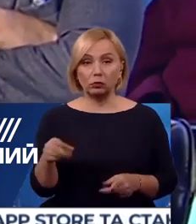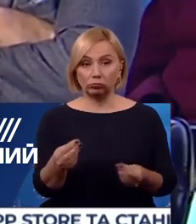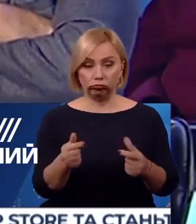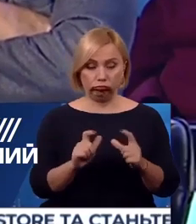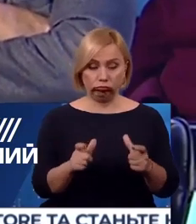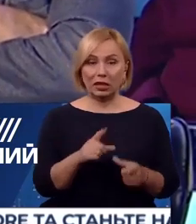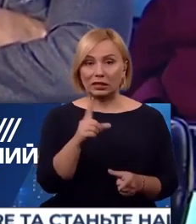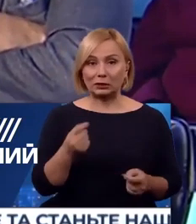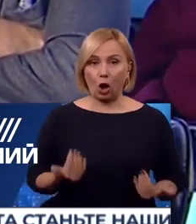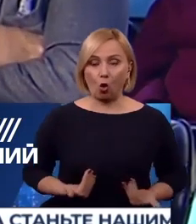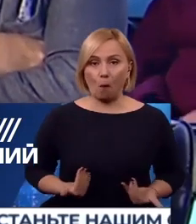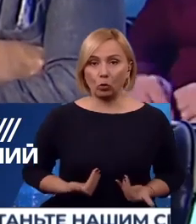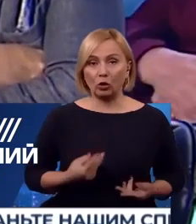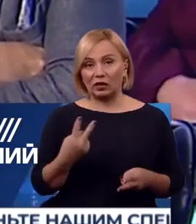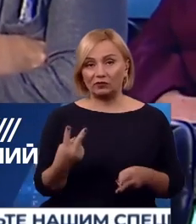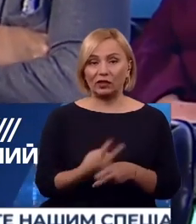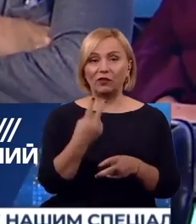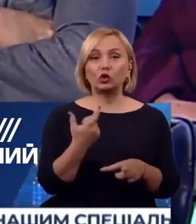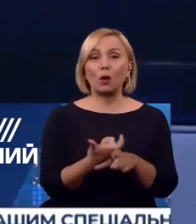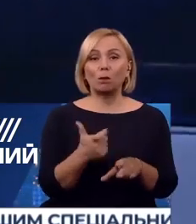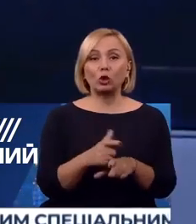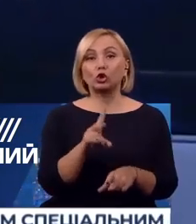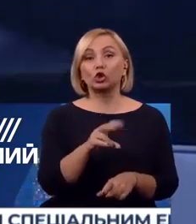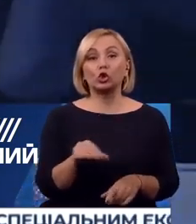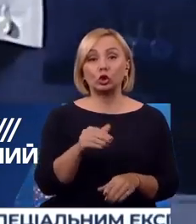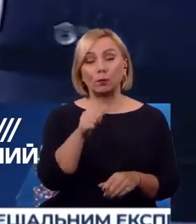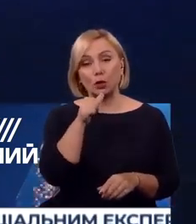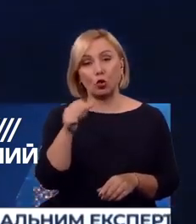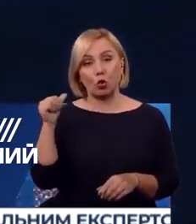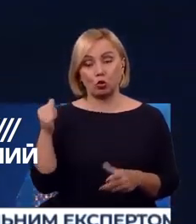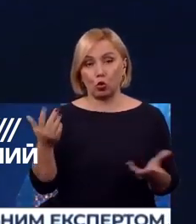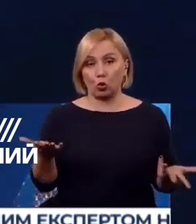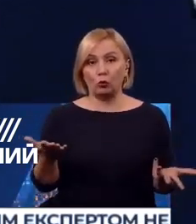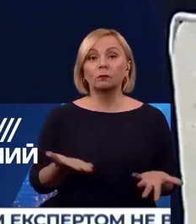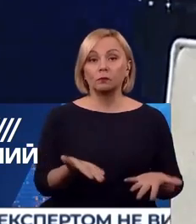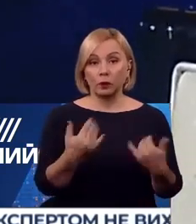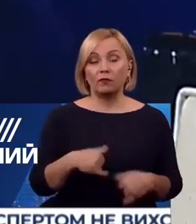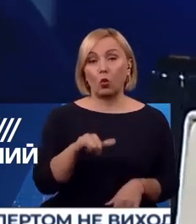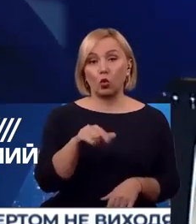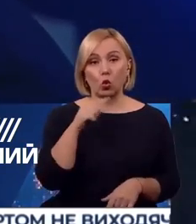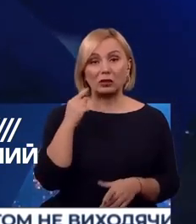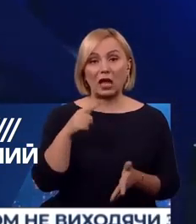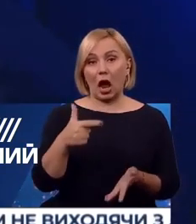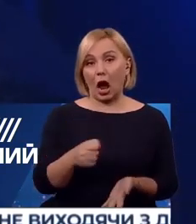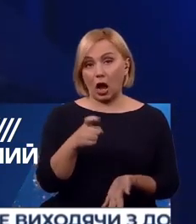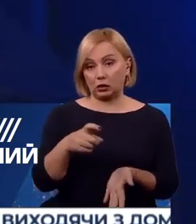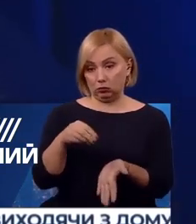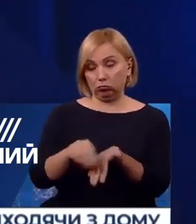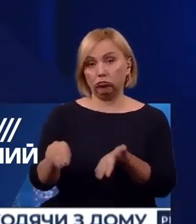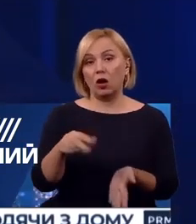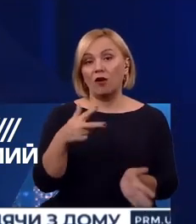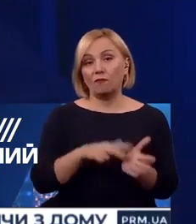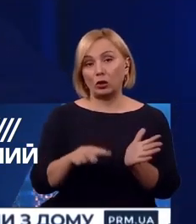платіжки за комуналку вдвічі більше, ніж платили минулого року. Так за цією логікою давайте в Росії газ по 80 доларів за тисячу